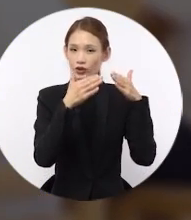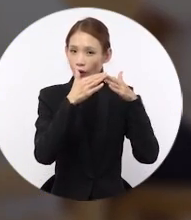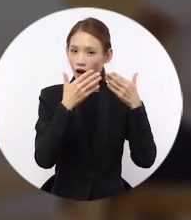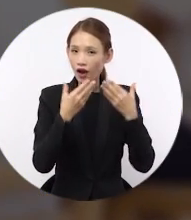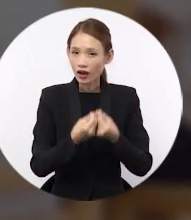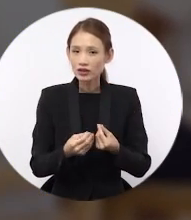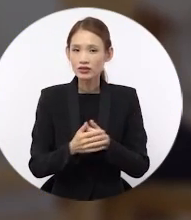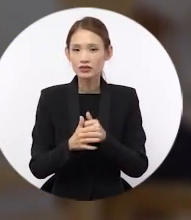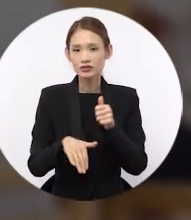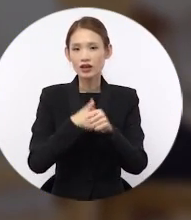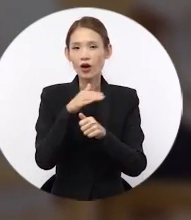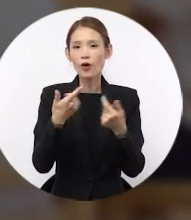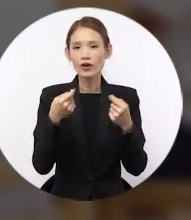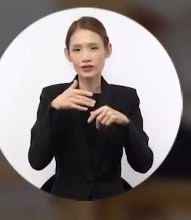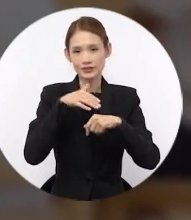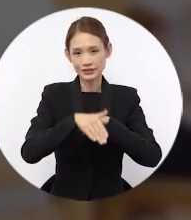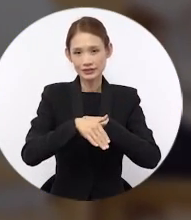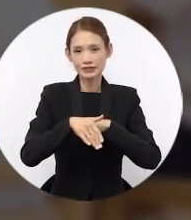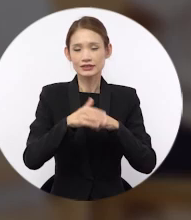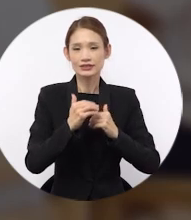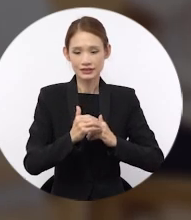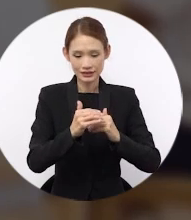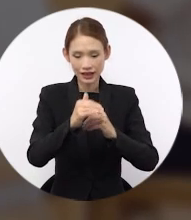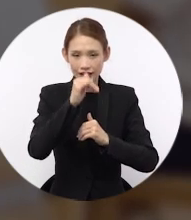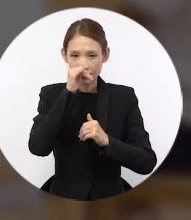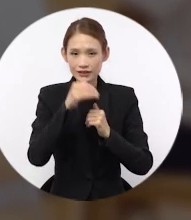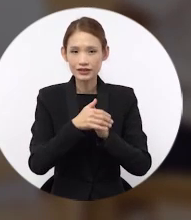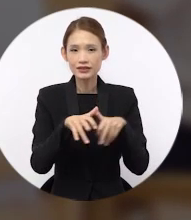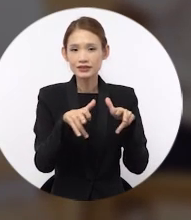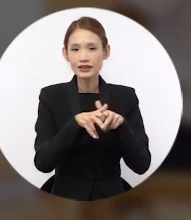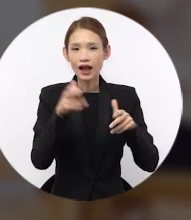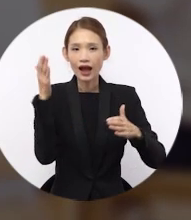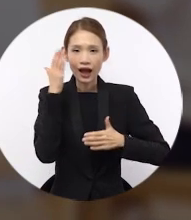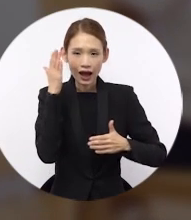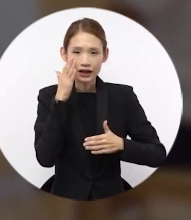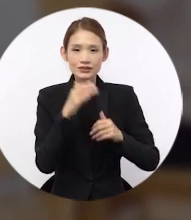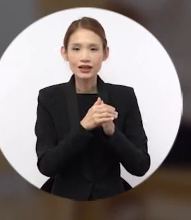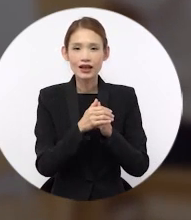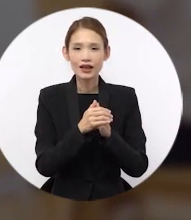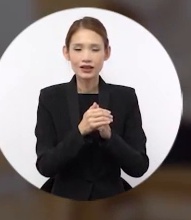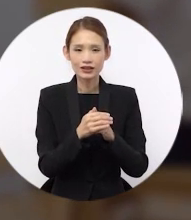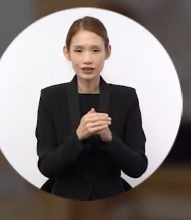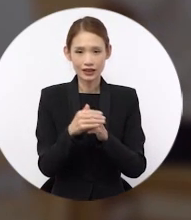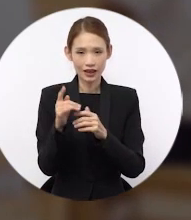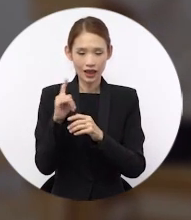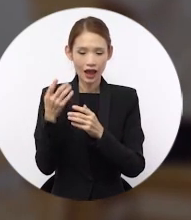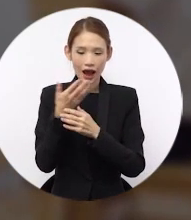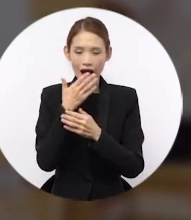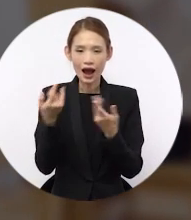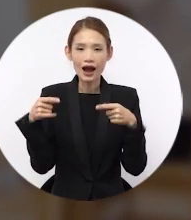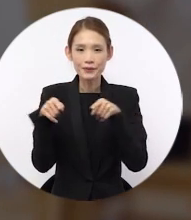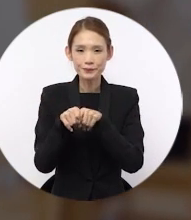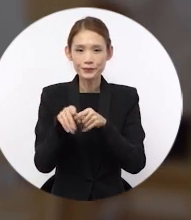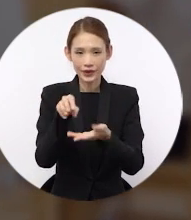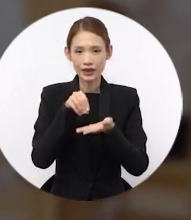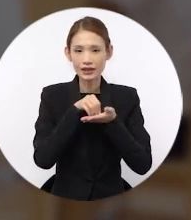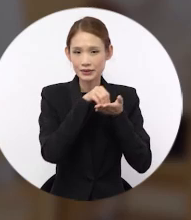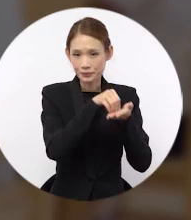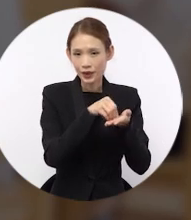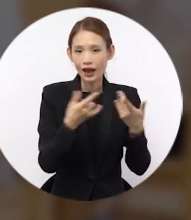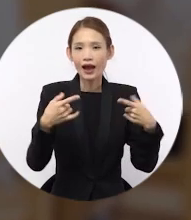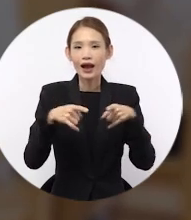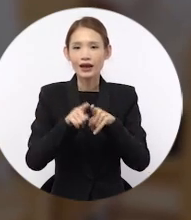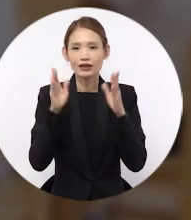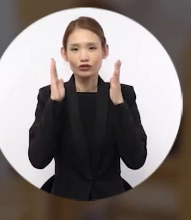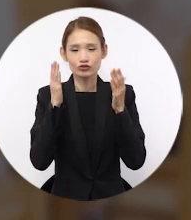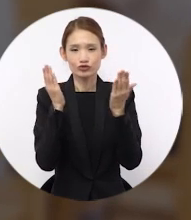유치원의 경우에는 그런 식으로 지금 진행을 하고 있기도 하대요. 장애 학생이 대부분이 유치원에 비장애 학생들이 입학해가지고 함께 수업을